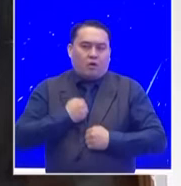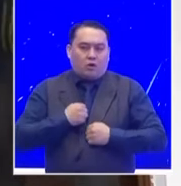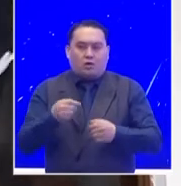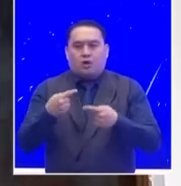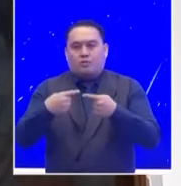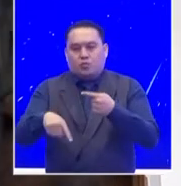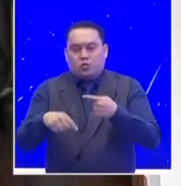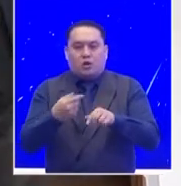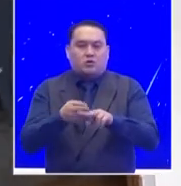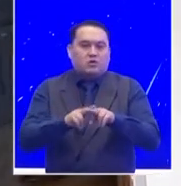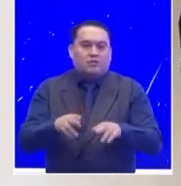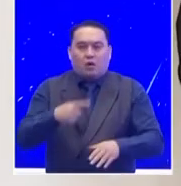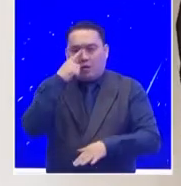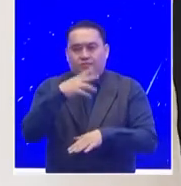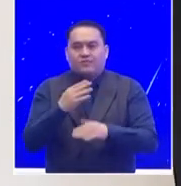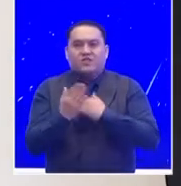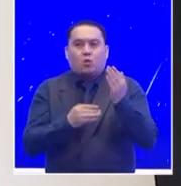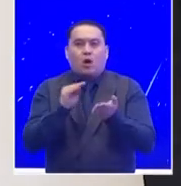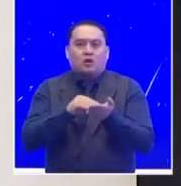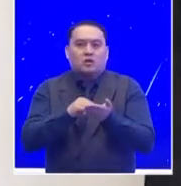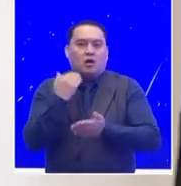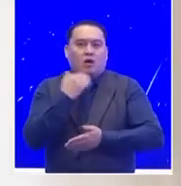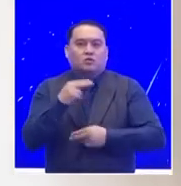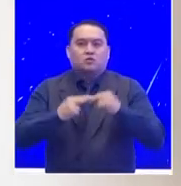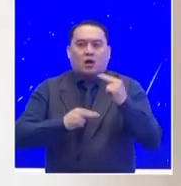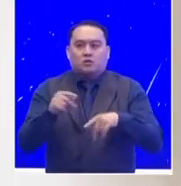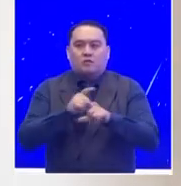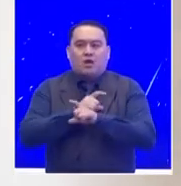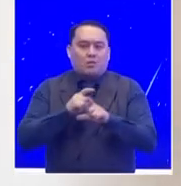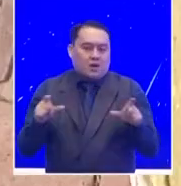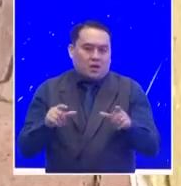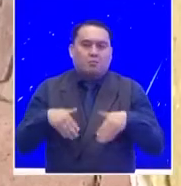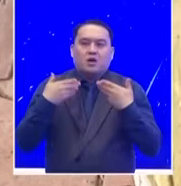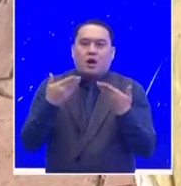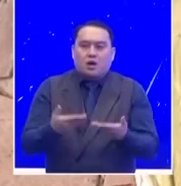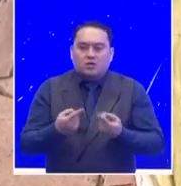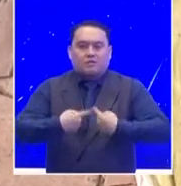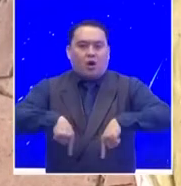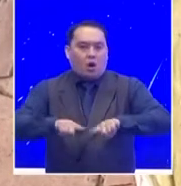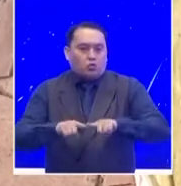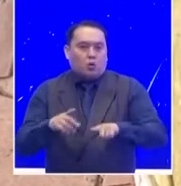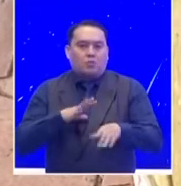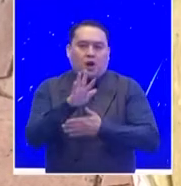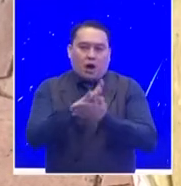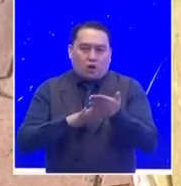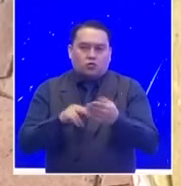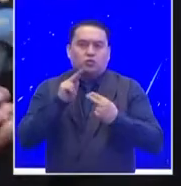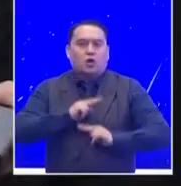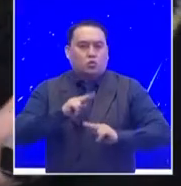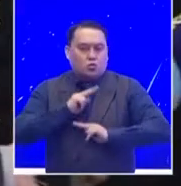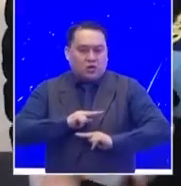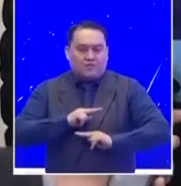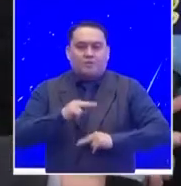просторные лоджии. Амандык Баталов высоко оценил качество строительства объекта и предложил подрядной организации продолжить